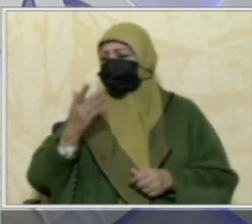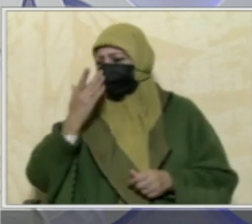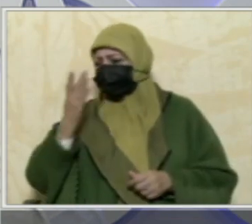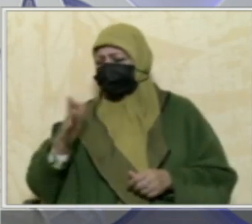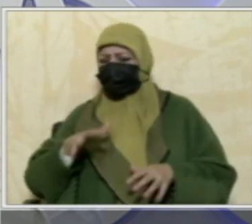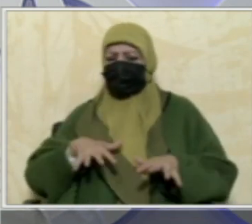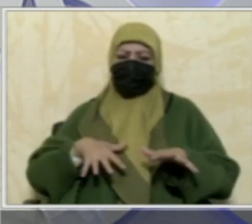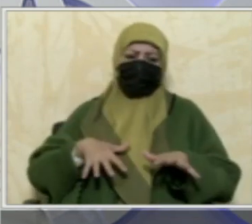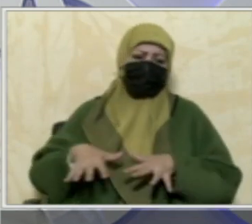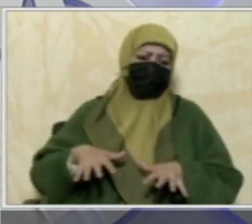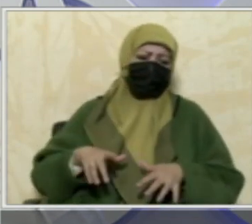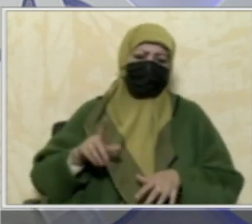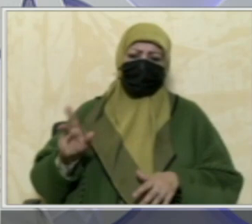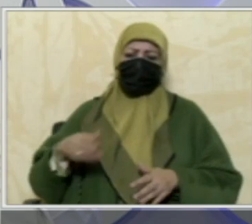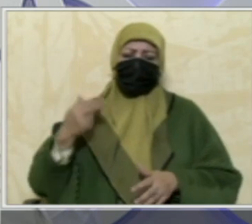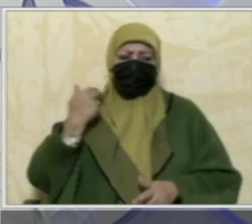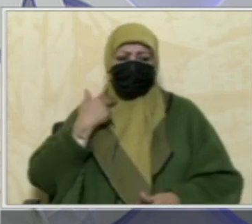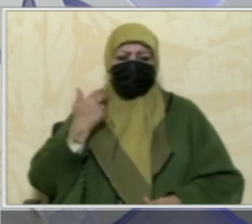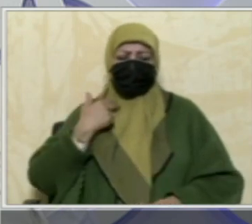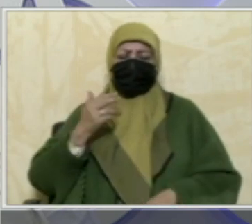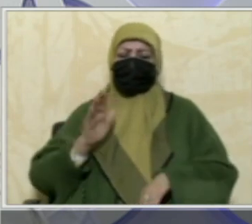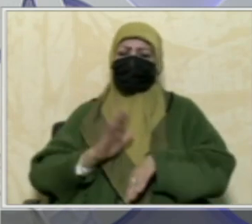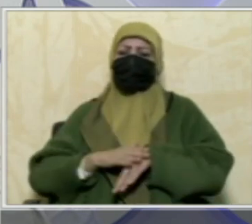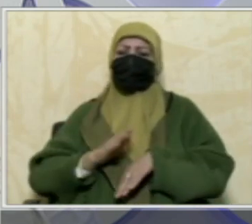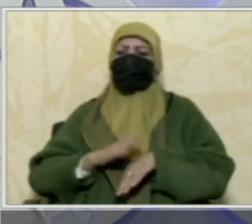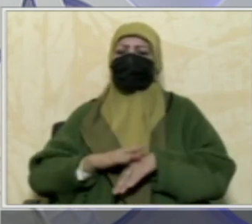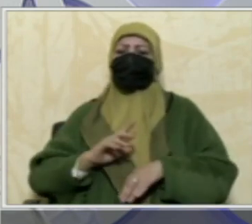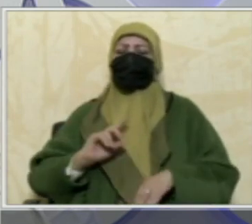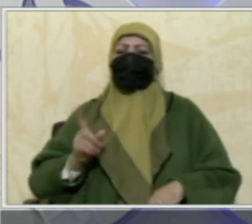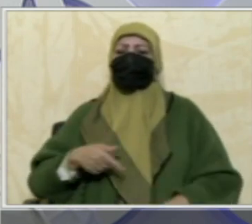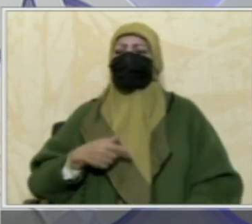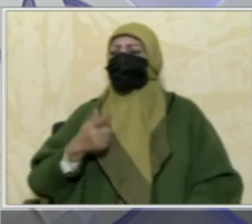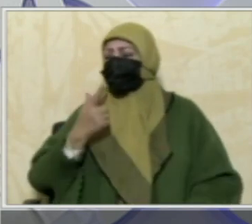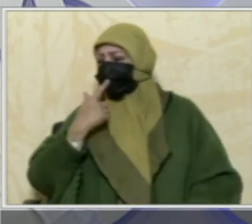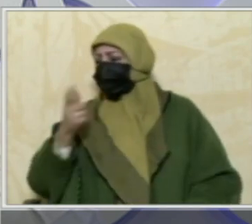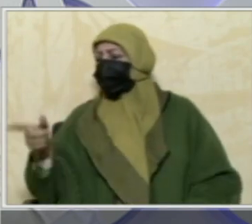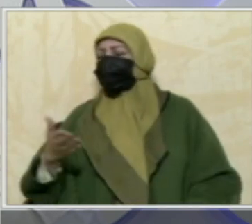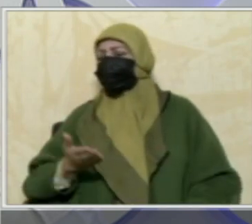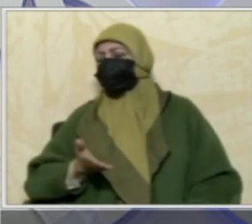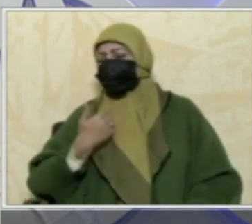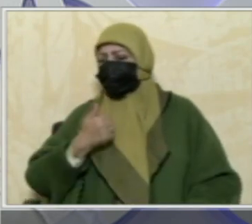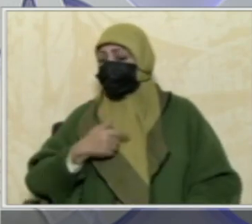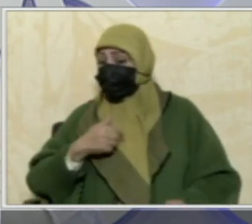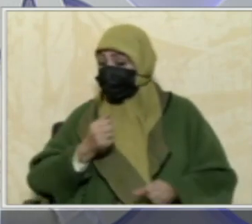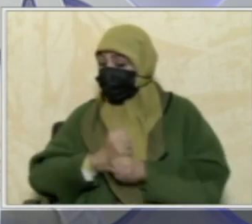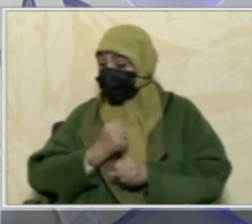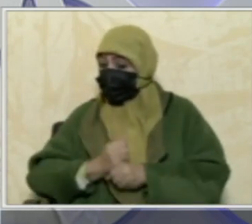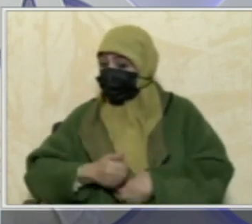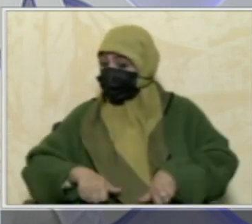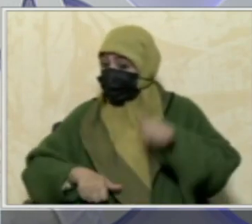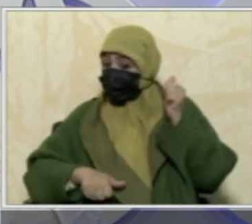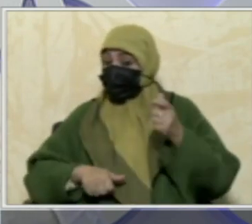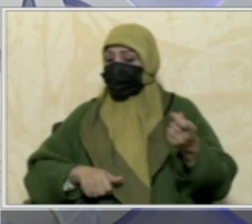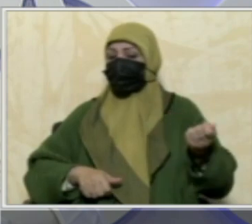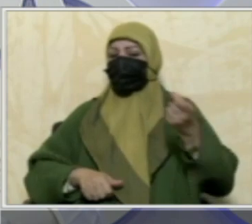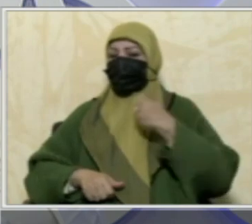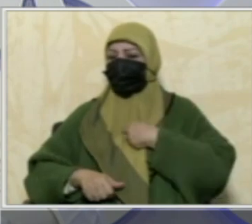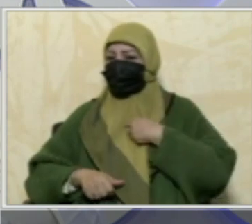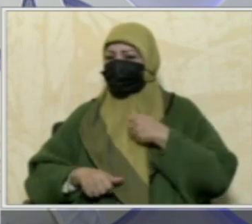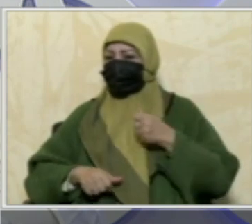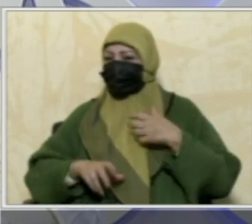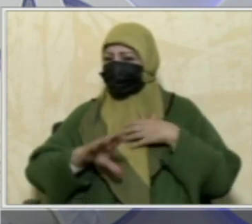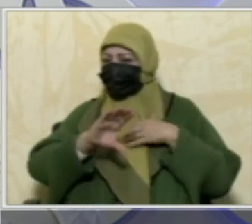عليه هو ما يطلب او ما تجريبه العاده ان فلان ما يقدمش للناس الخدمه الا مقابل